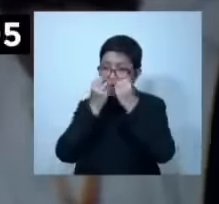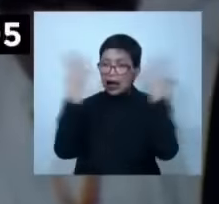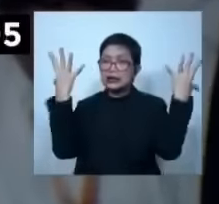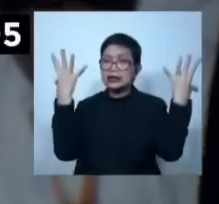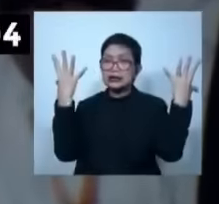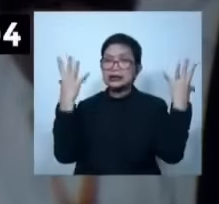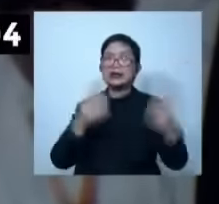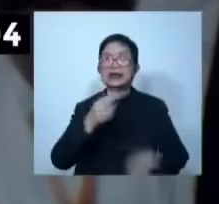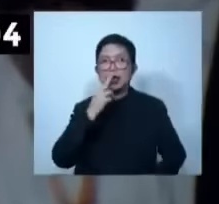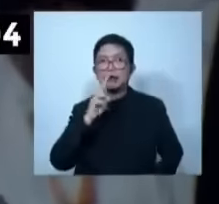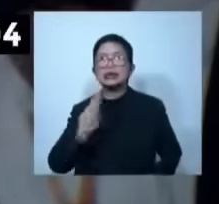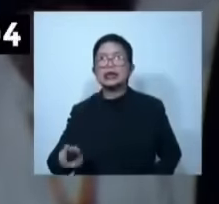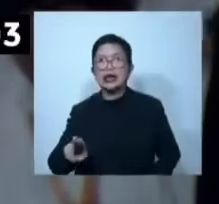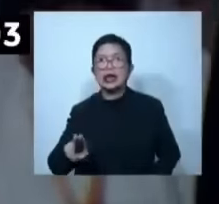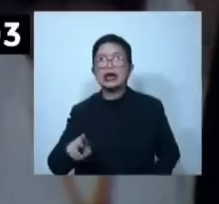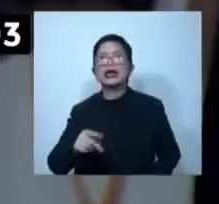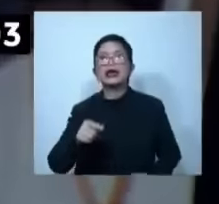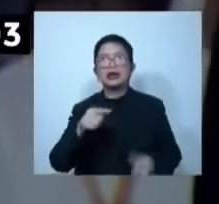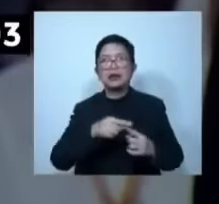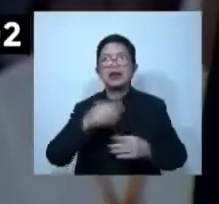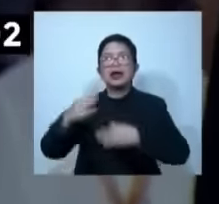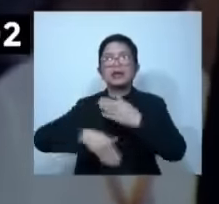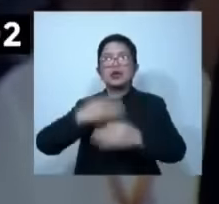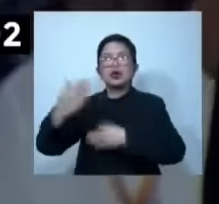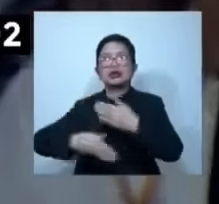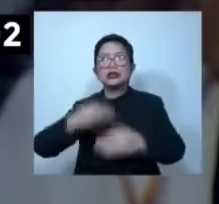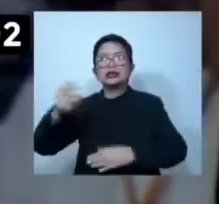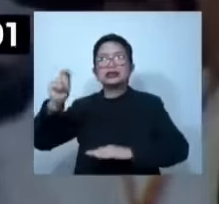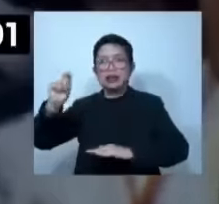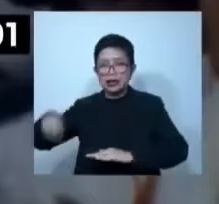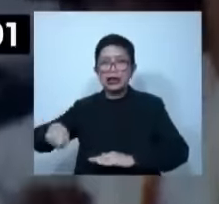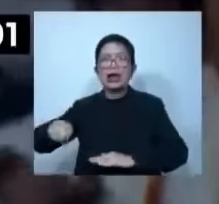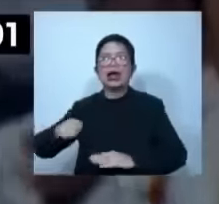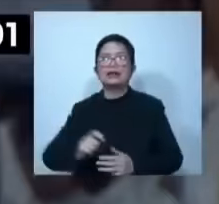ada kepercayaan kepada proses pengadilan. Terima kasih.